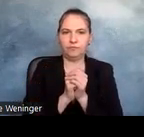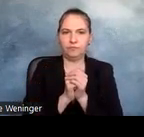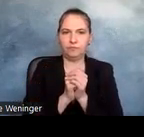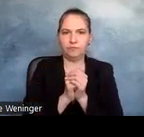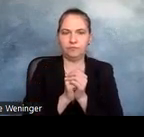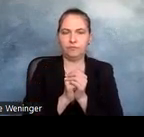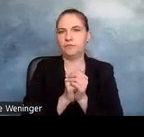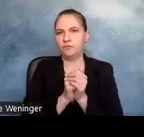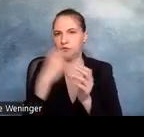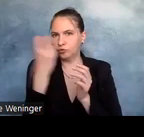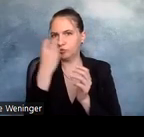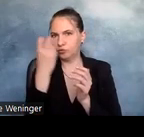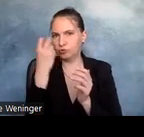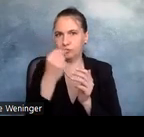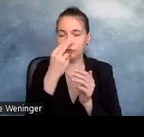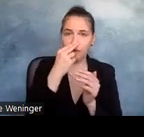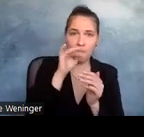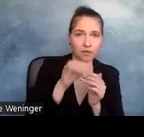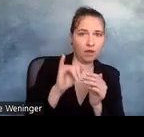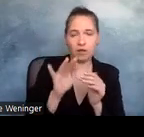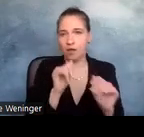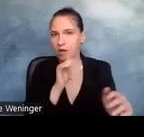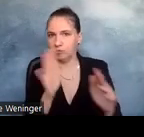ob der Fehler auftritt.